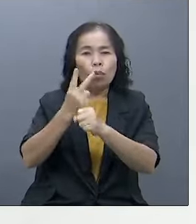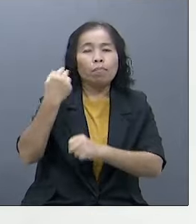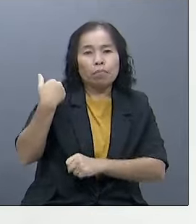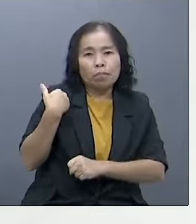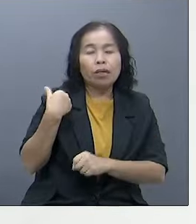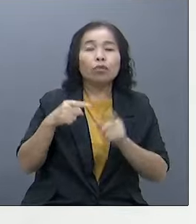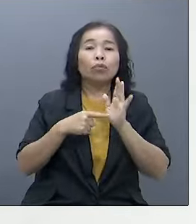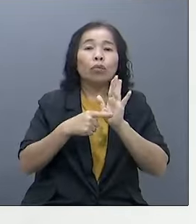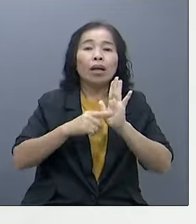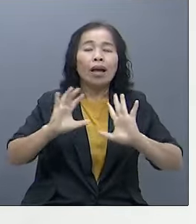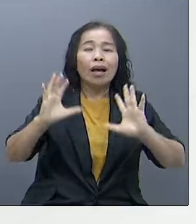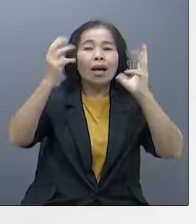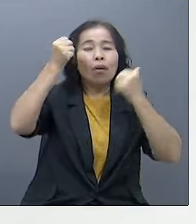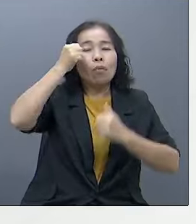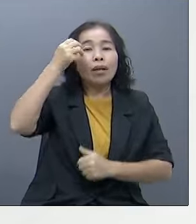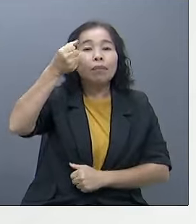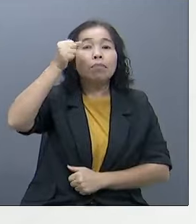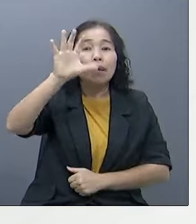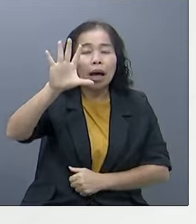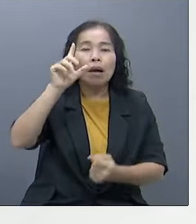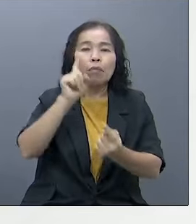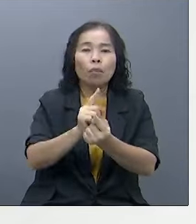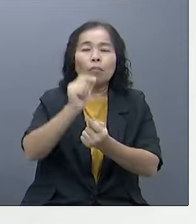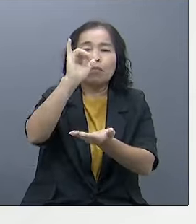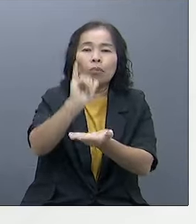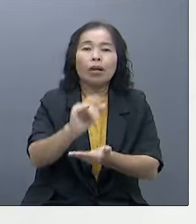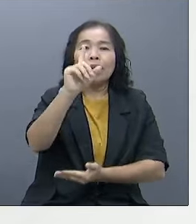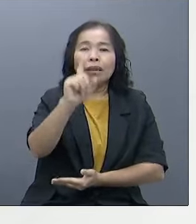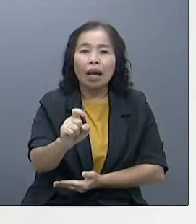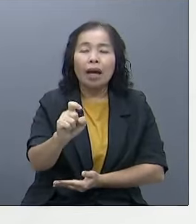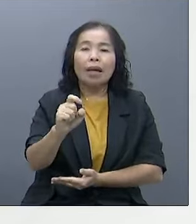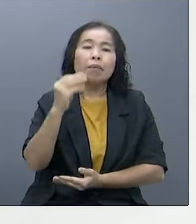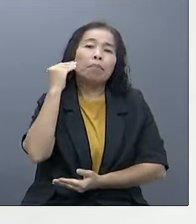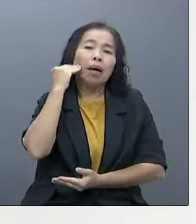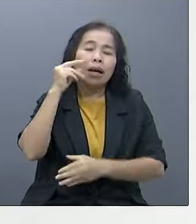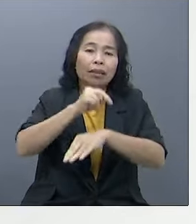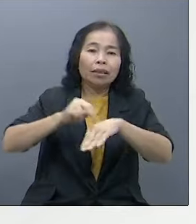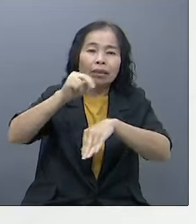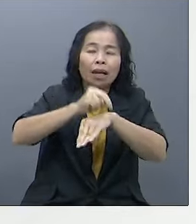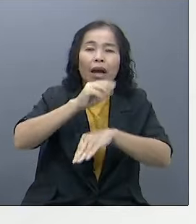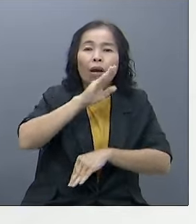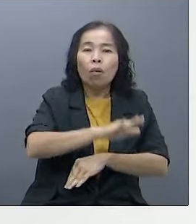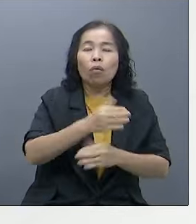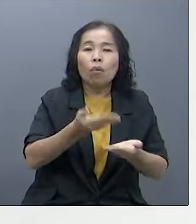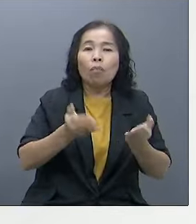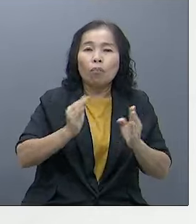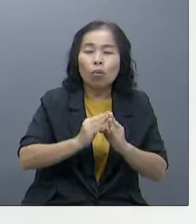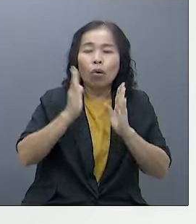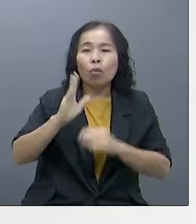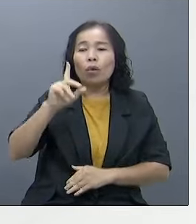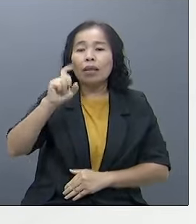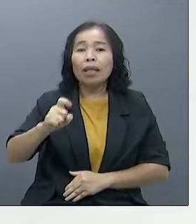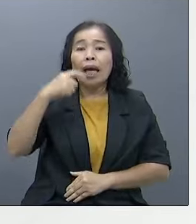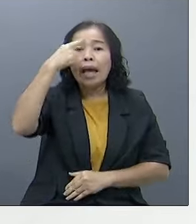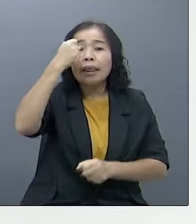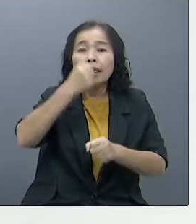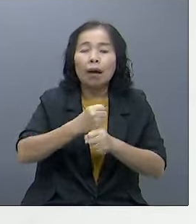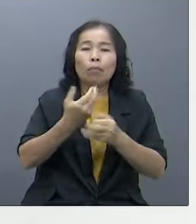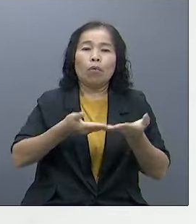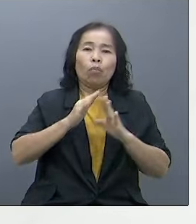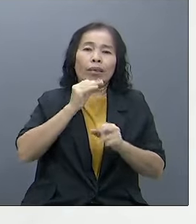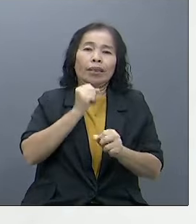ายไป15วันสุดท้ายก็พบศพในที่นาของครอบครัวแล้วก็พบว่าเสียชีวิตจากน้ำมือของคนในครอบครัวนะคะในเ